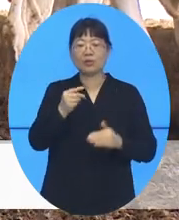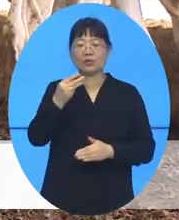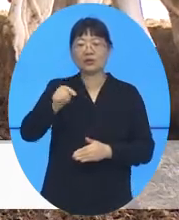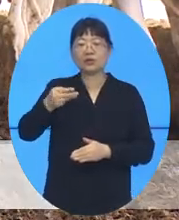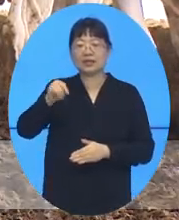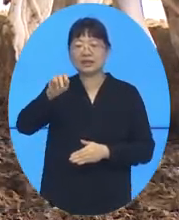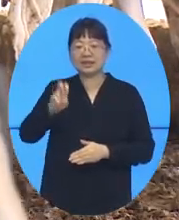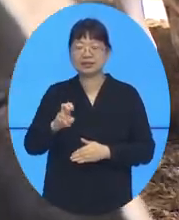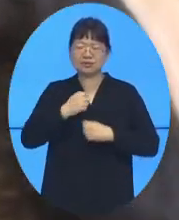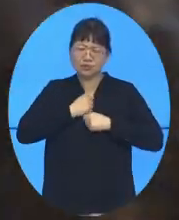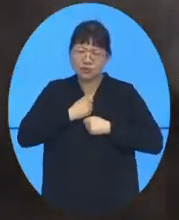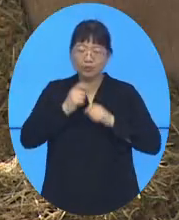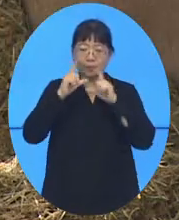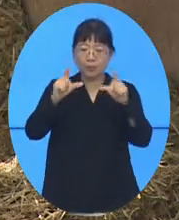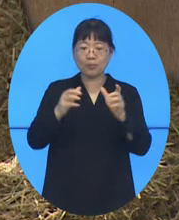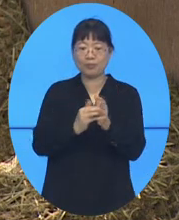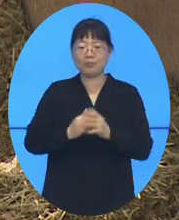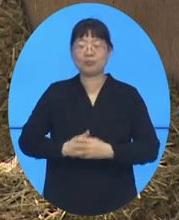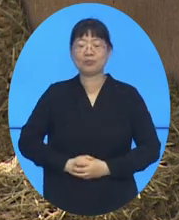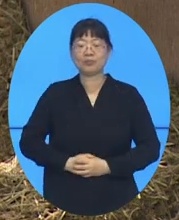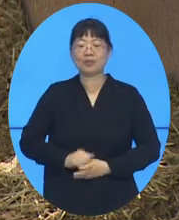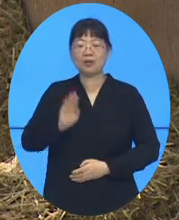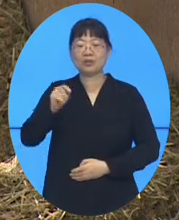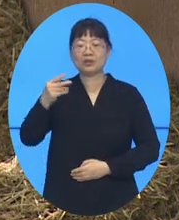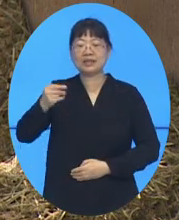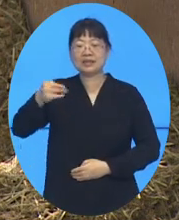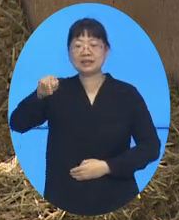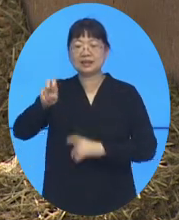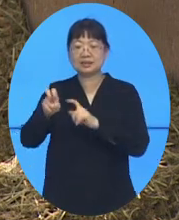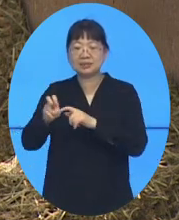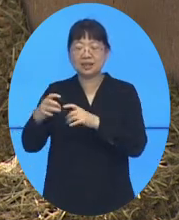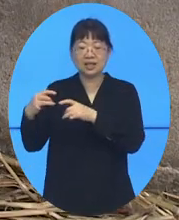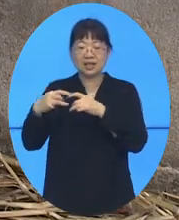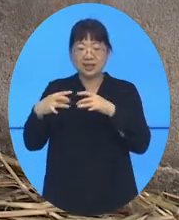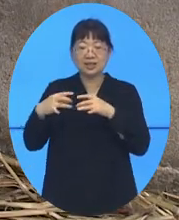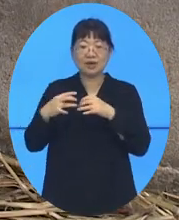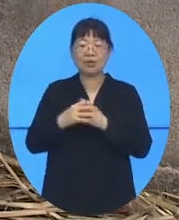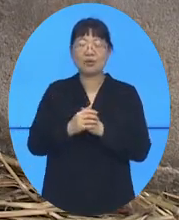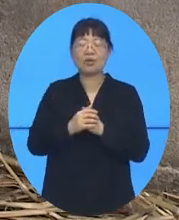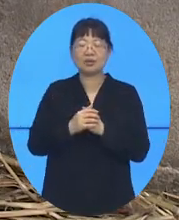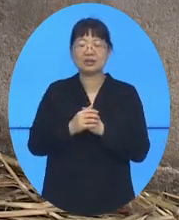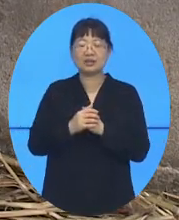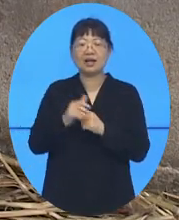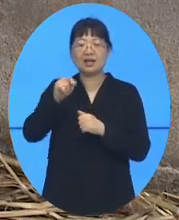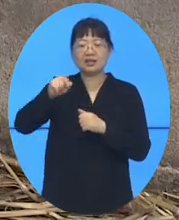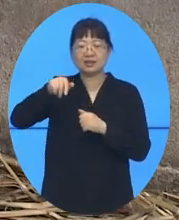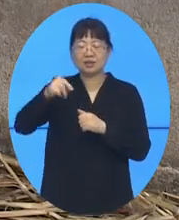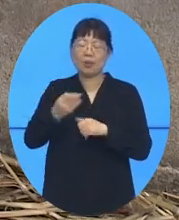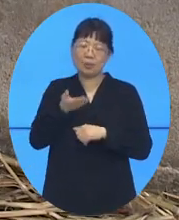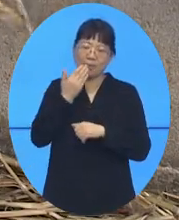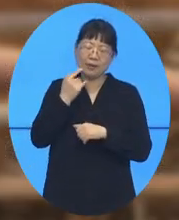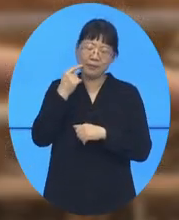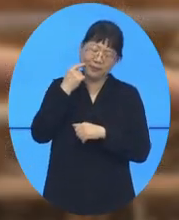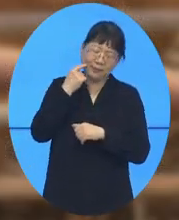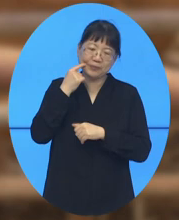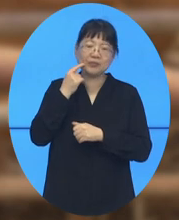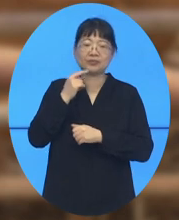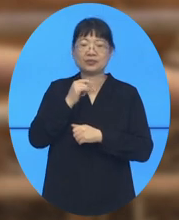주위보를 발령했습니다 보틀리즘은 신경독소 물질을 섭취해 발생하는 중독증입니다